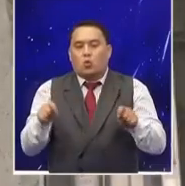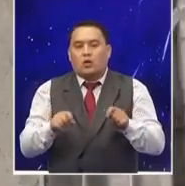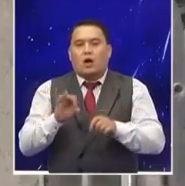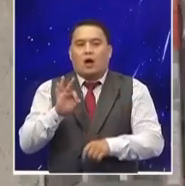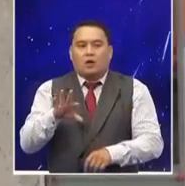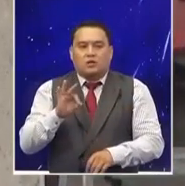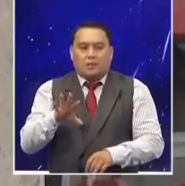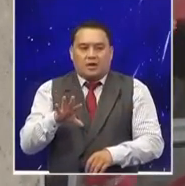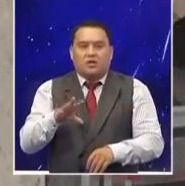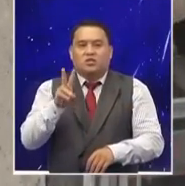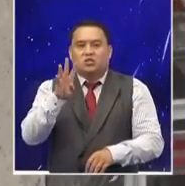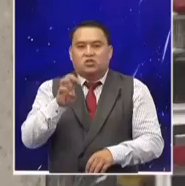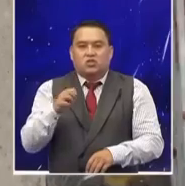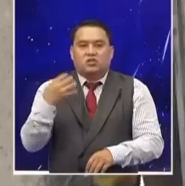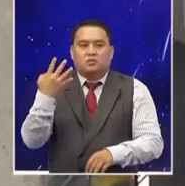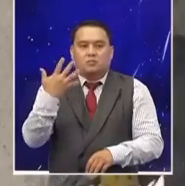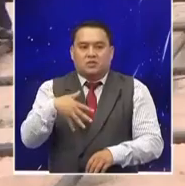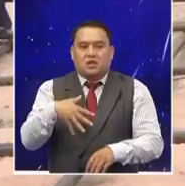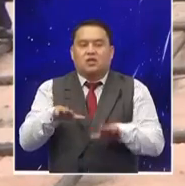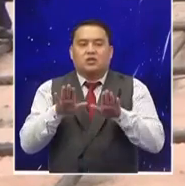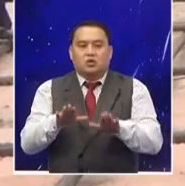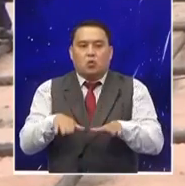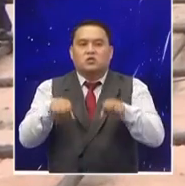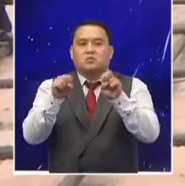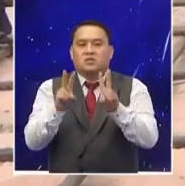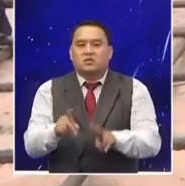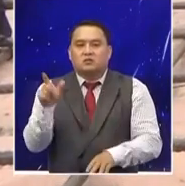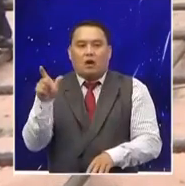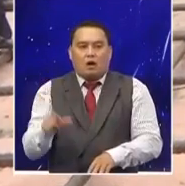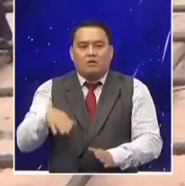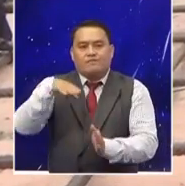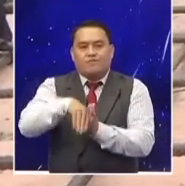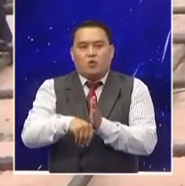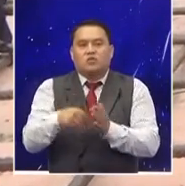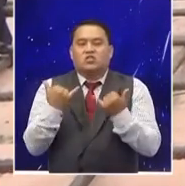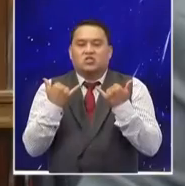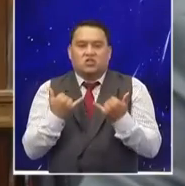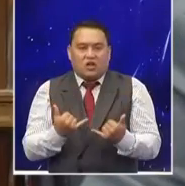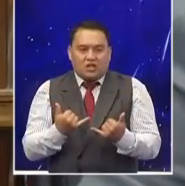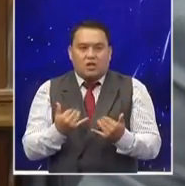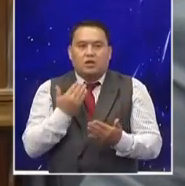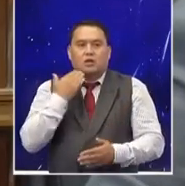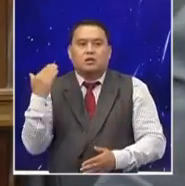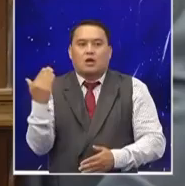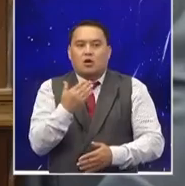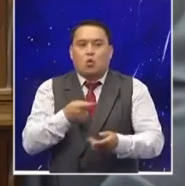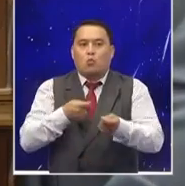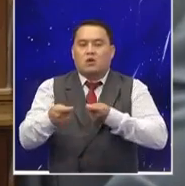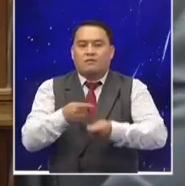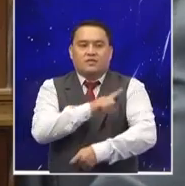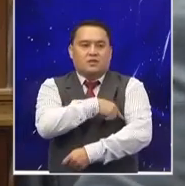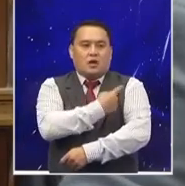октября 452 ставки только персонала кадровый состав формируется сейчас как доложил руководитель управления